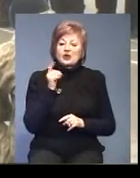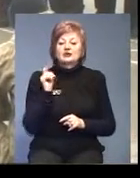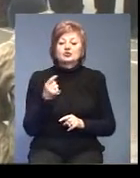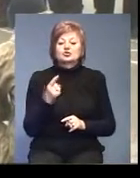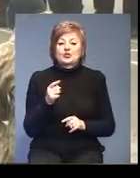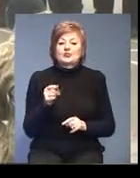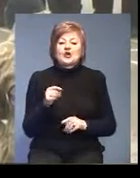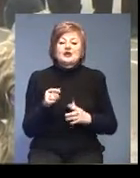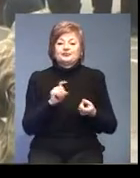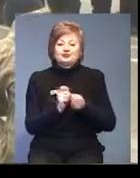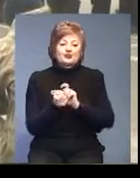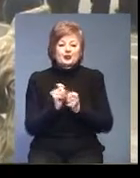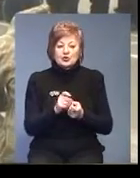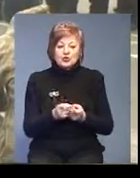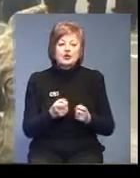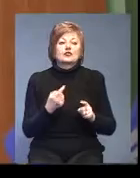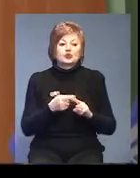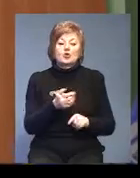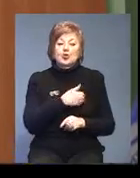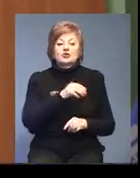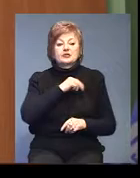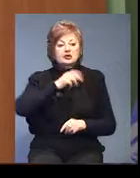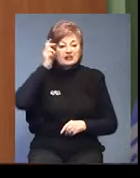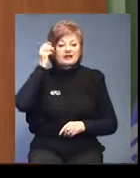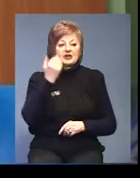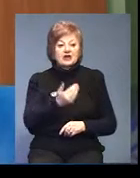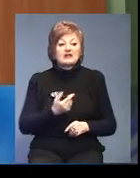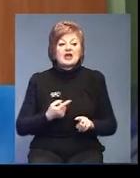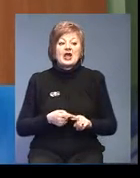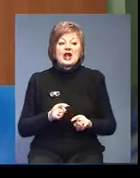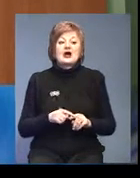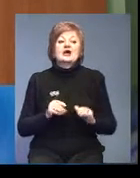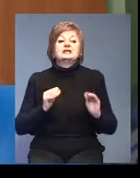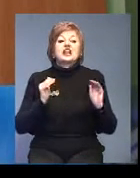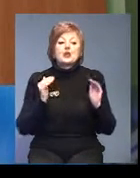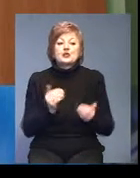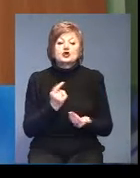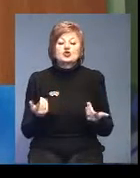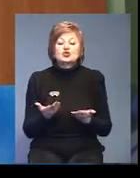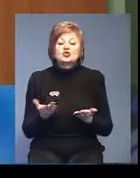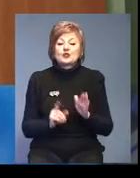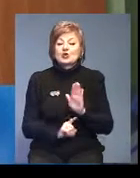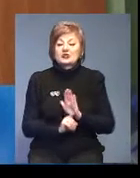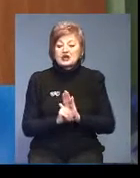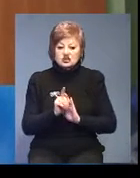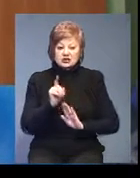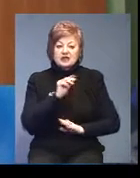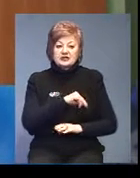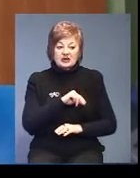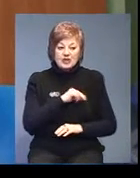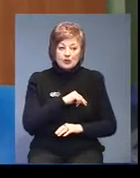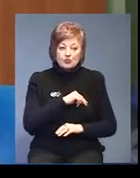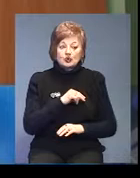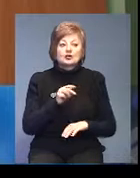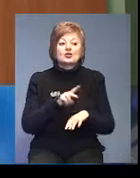підготовку. Планує працювати дільничим інспектором у Києві. Це той мінімум, з якого потрібно починати роботу в правоохоронних органах, тому що дільничий